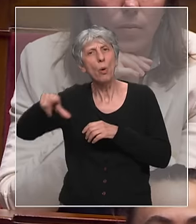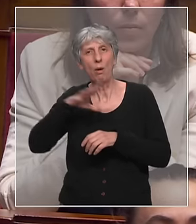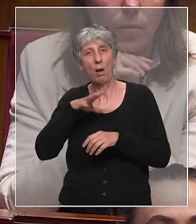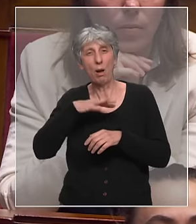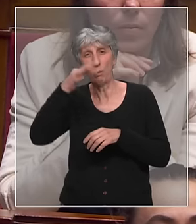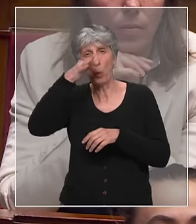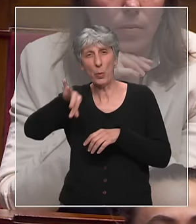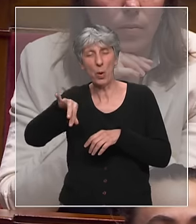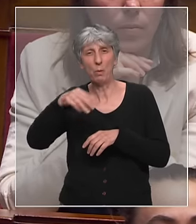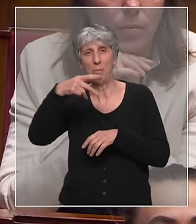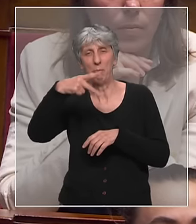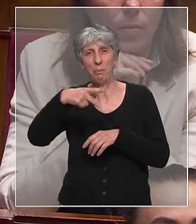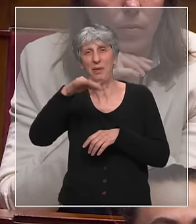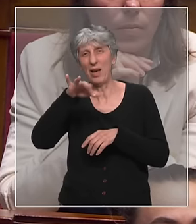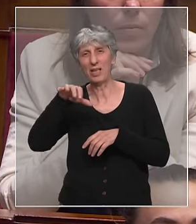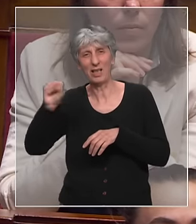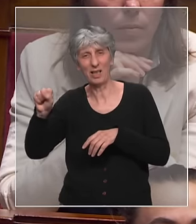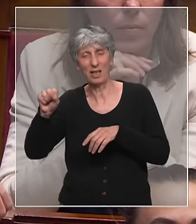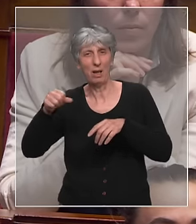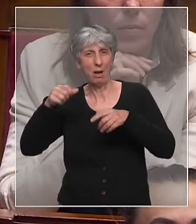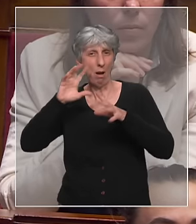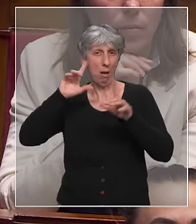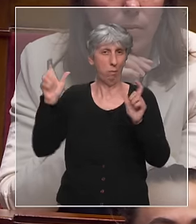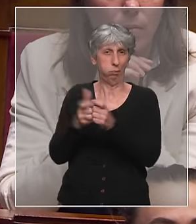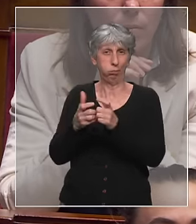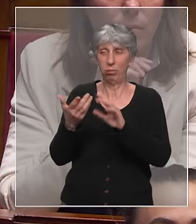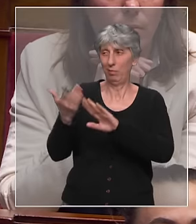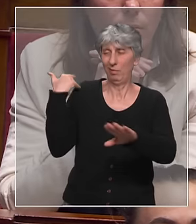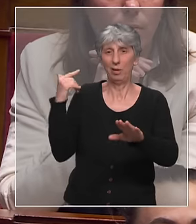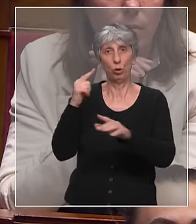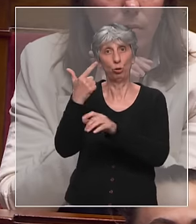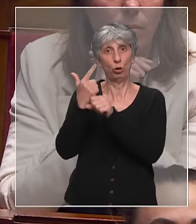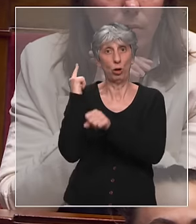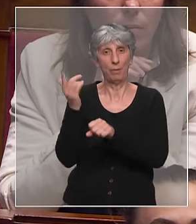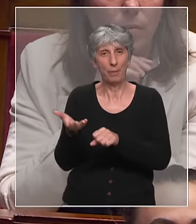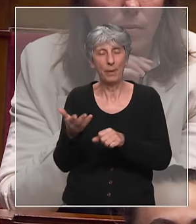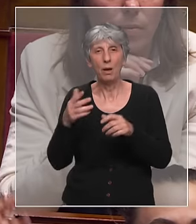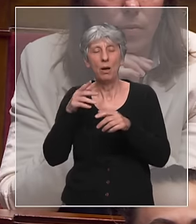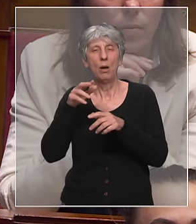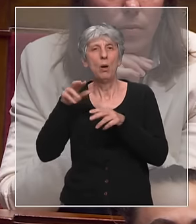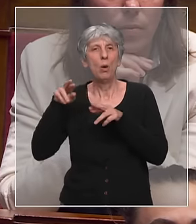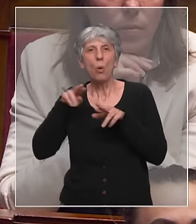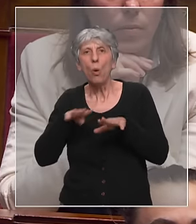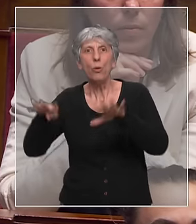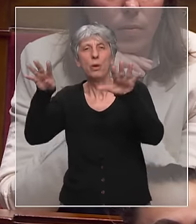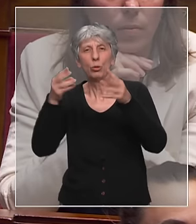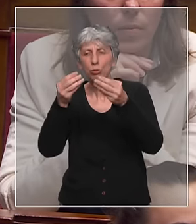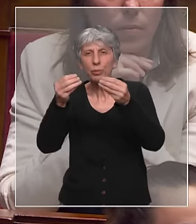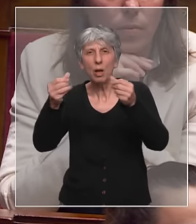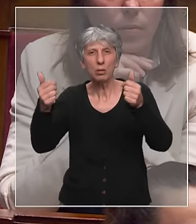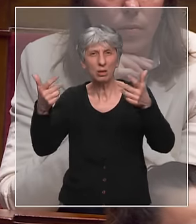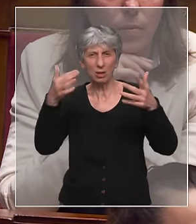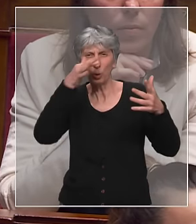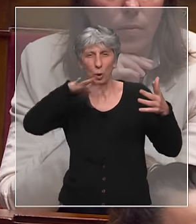alarmante aux polluants éternels, les PFAS, a été mise en lumière il y a plus de 2 ans déjà. Sur le Rhône, ces substances très toxiques qui s'accumulent dans nos